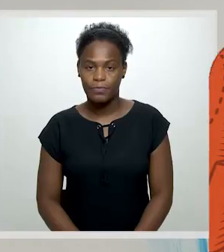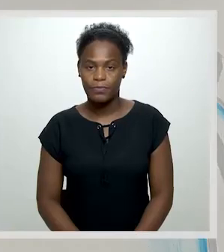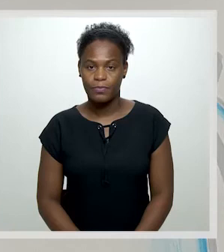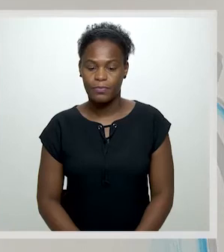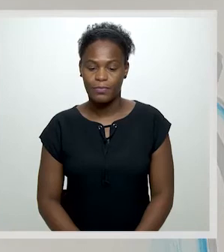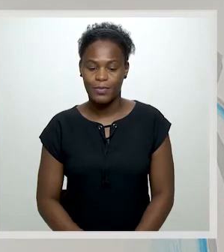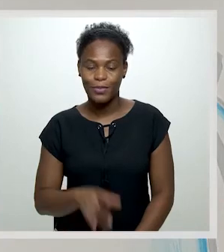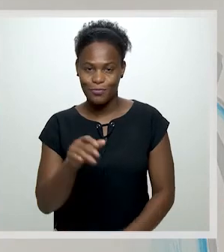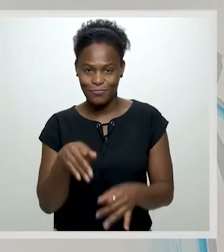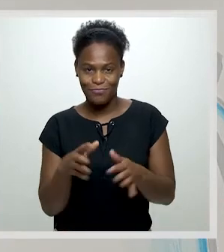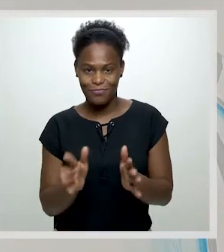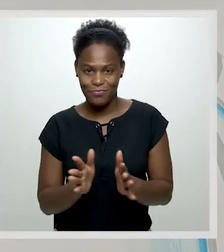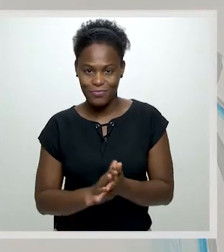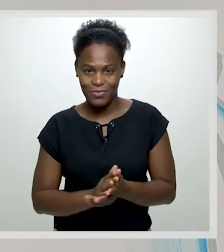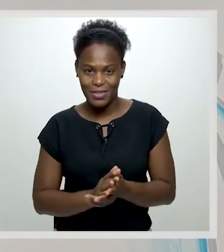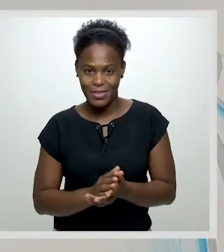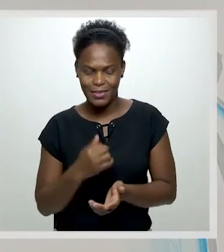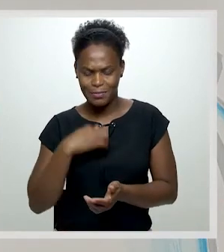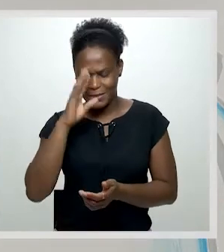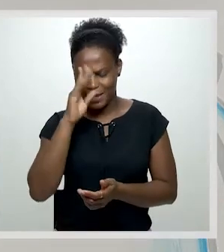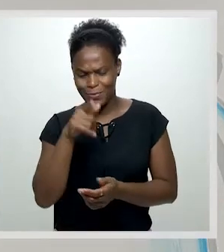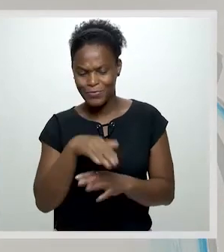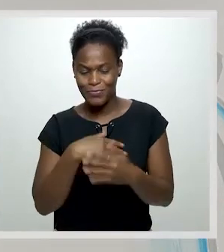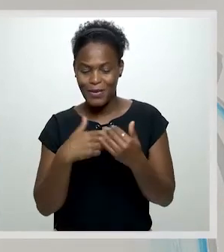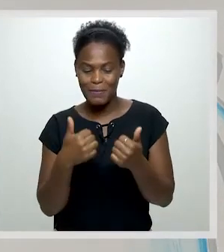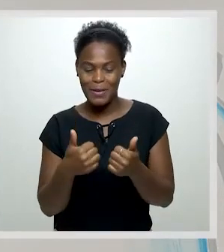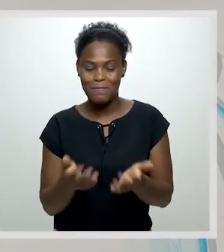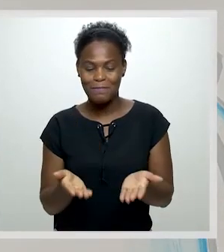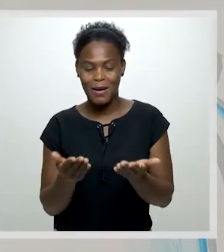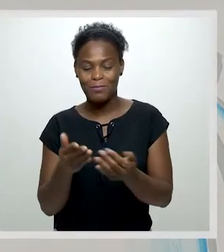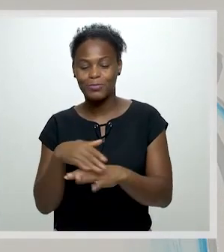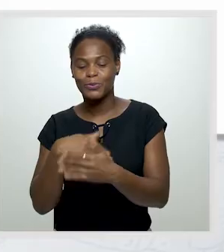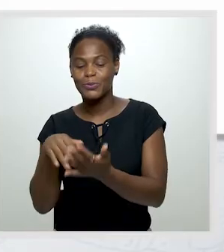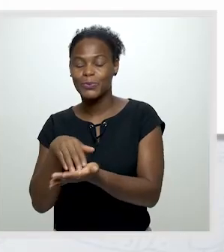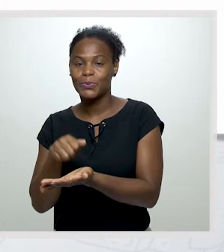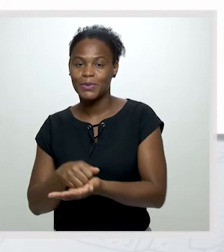Ça y est, tu as terminé? Et je suis sûr que tu as très bien fait. Alors, on passe à la correction.